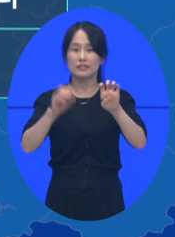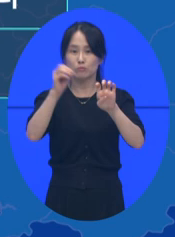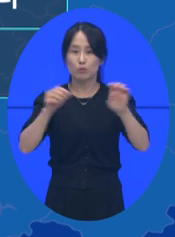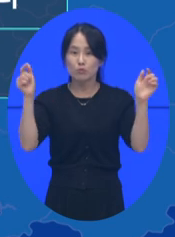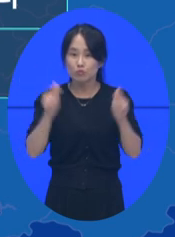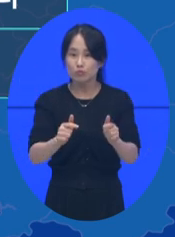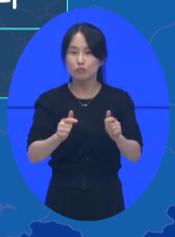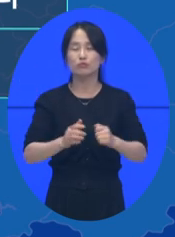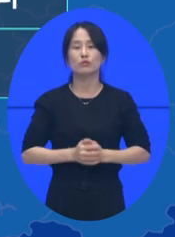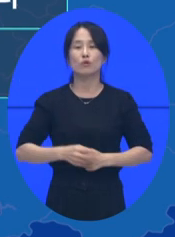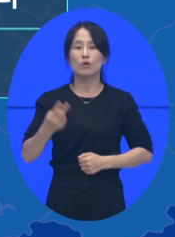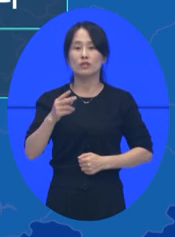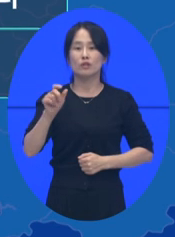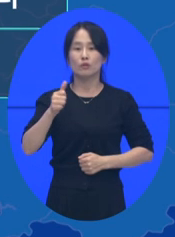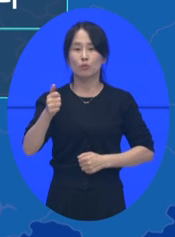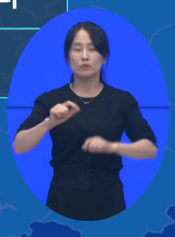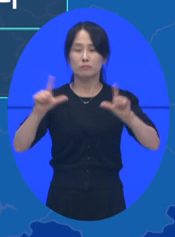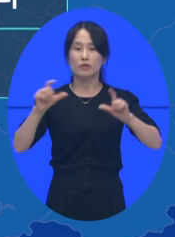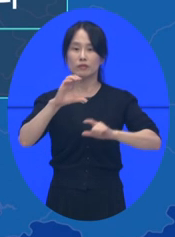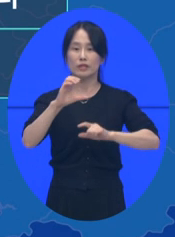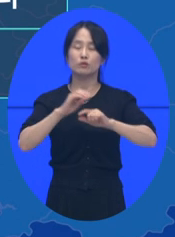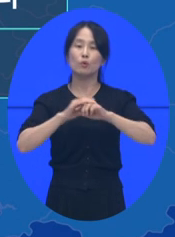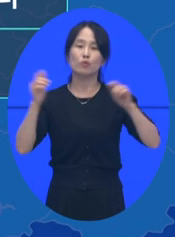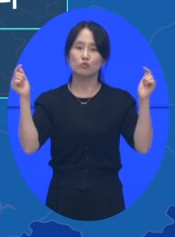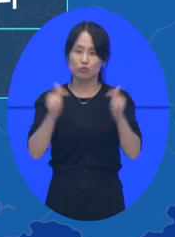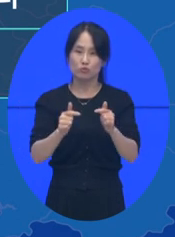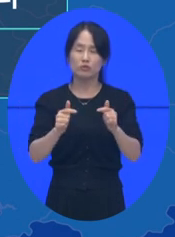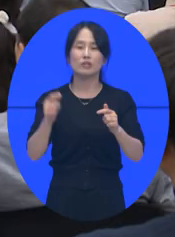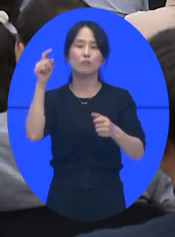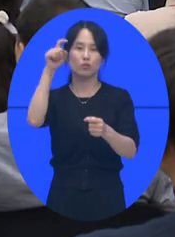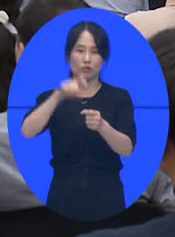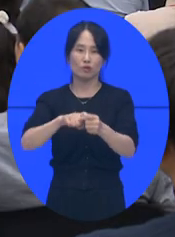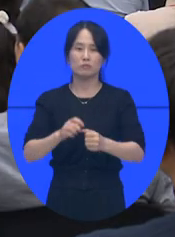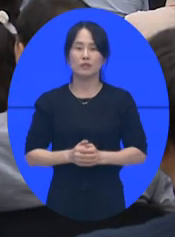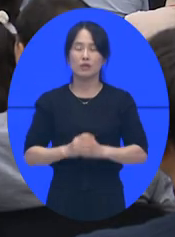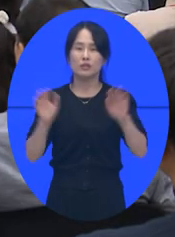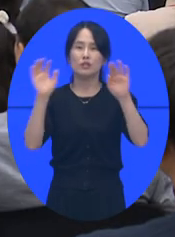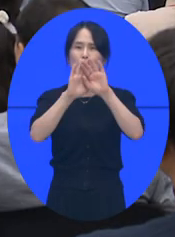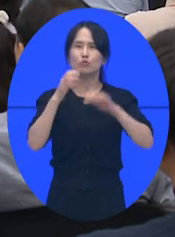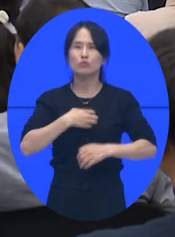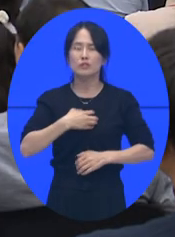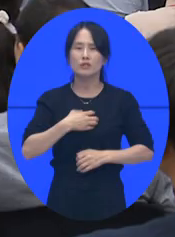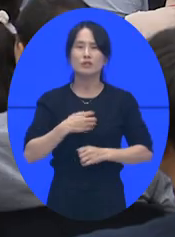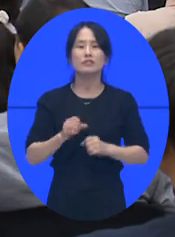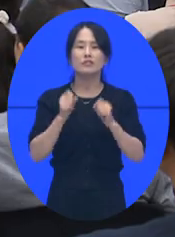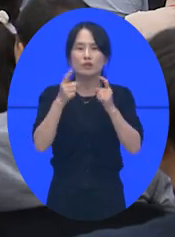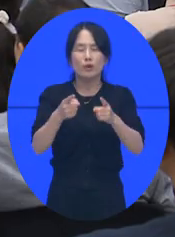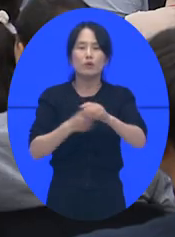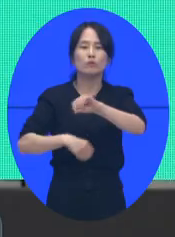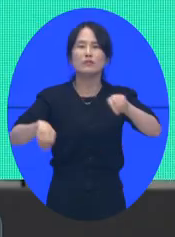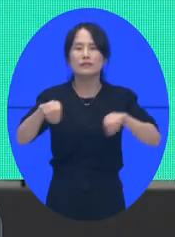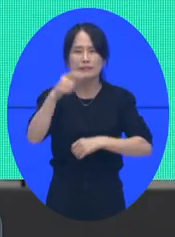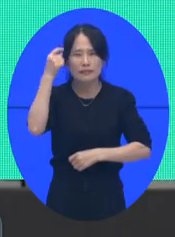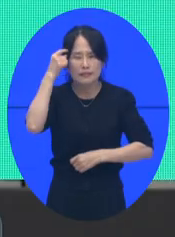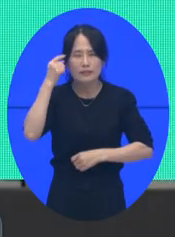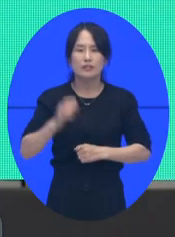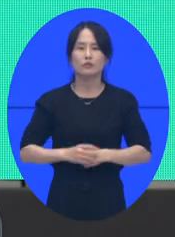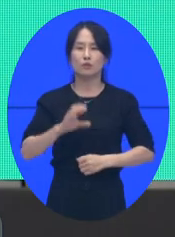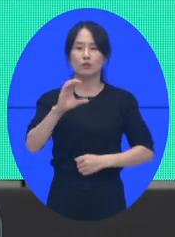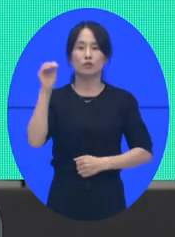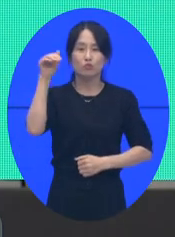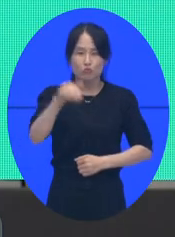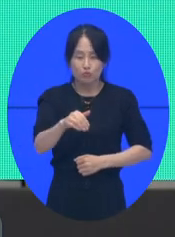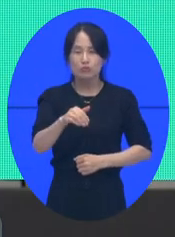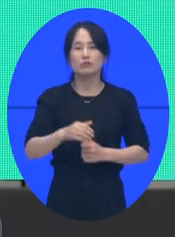감축하고 2050년 탄소 중립을 실현하는 게 목표입니다. 기후위기를 하나의 기회로 보고 저탄소 혁신